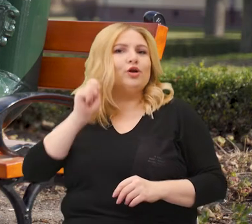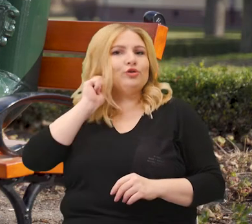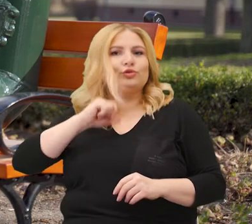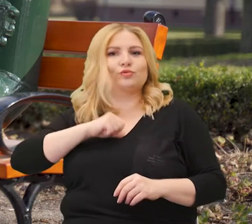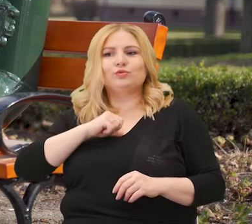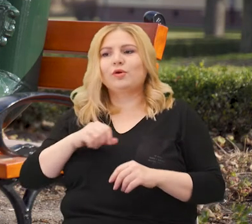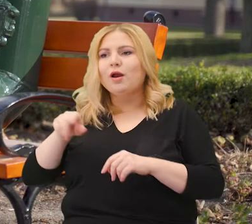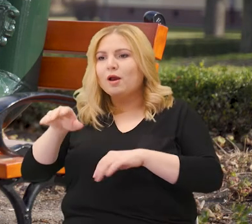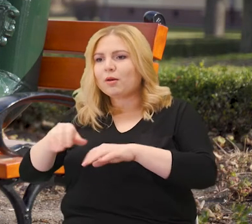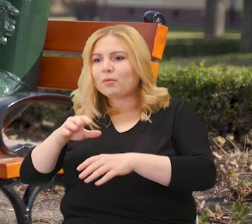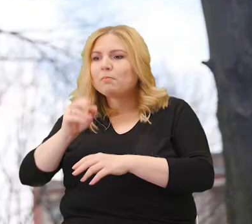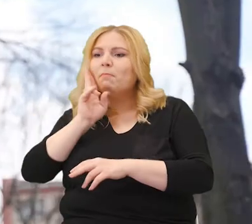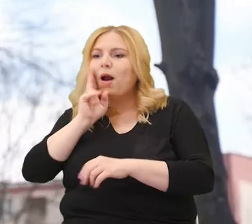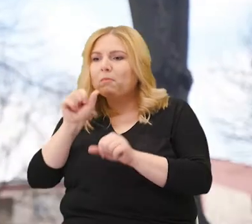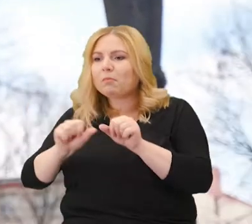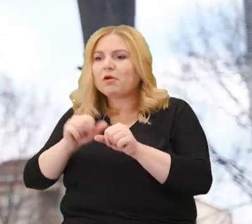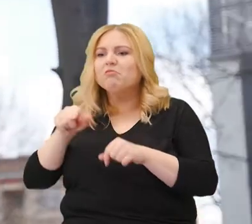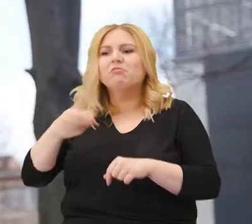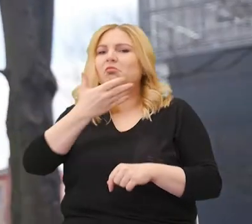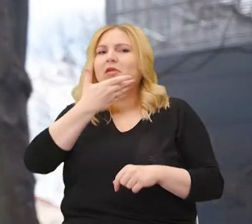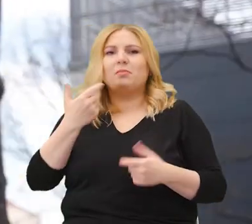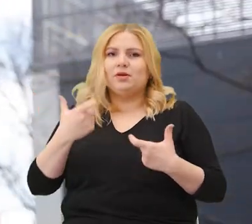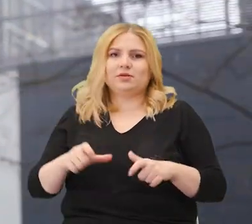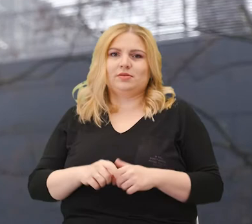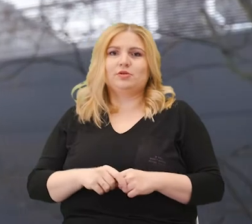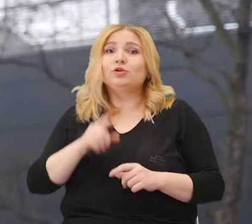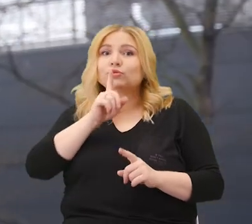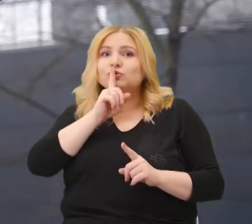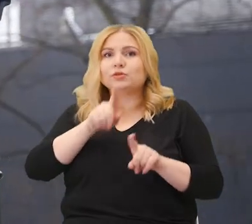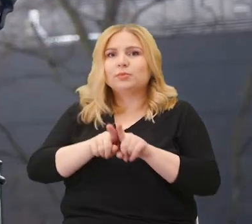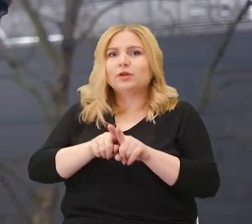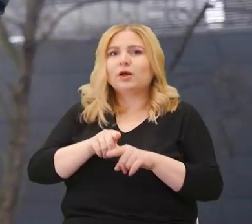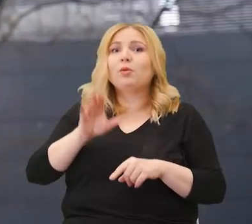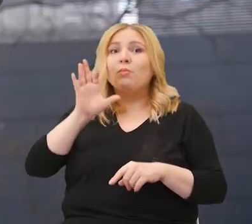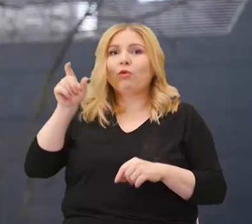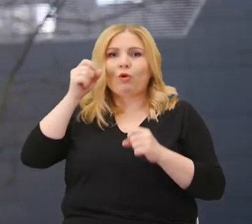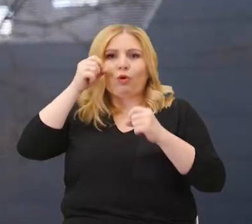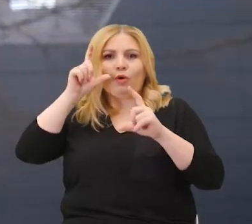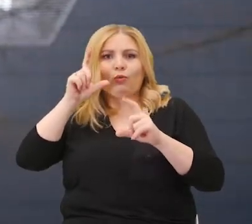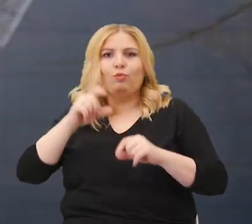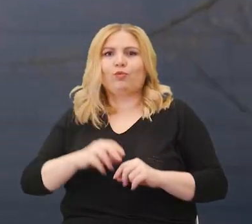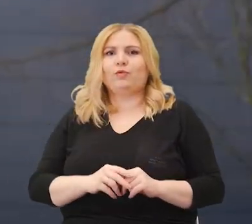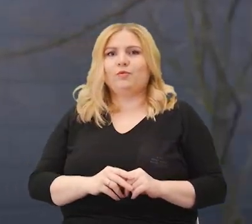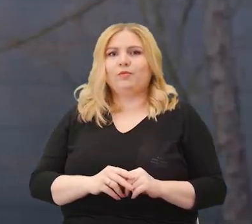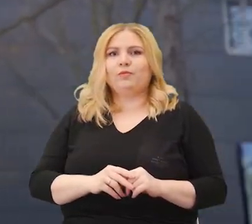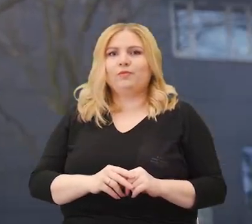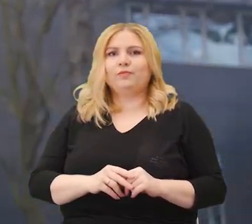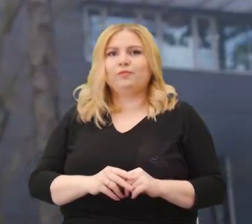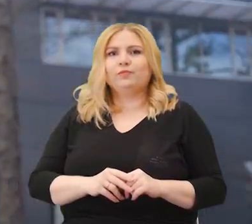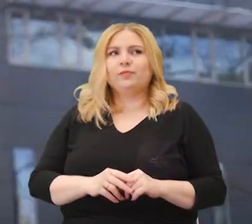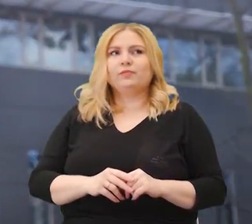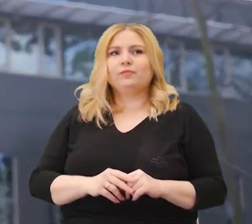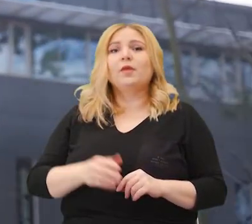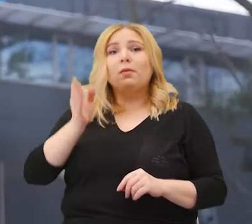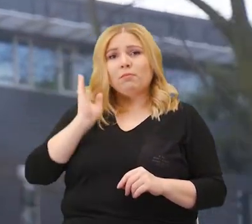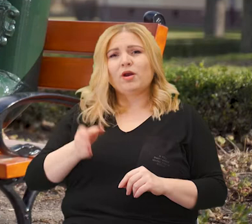Romcia penetrowała pantofle Tosi. Tu też nic nie ma, szepnęła. Ć, bo się obudzą. Popełzli do kącika, gdzie odbyli naradę w ich przekonaniu